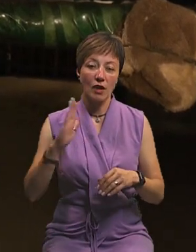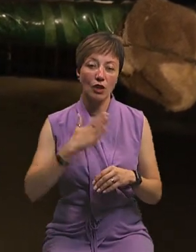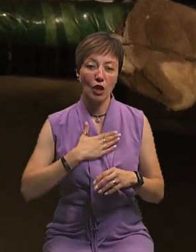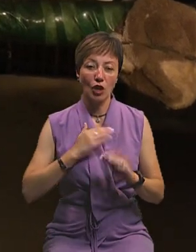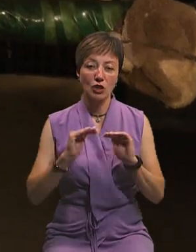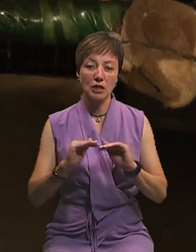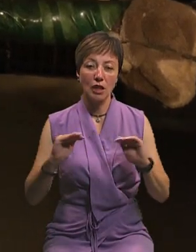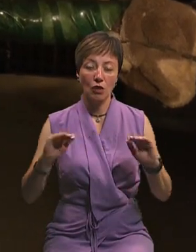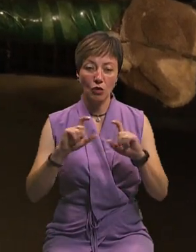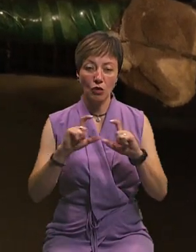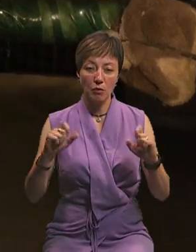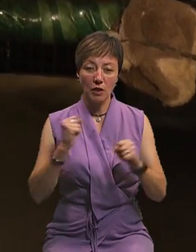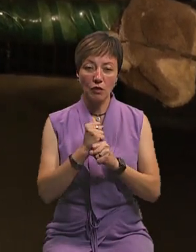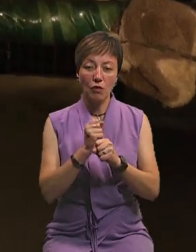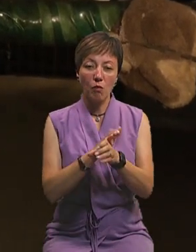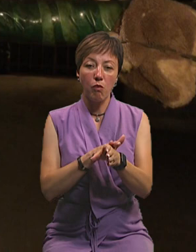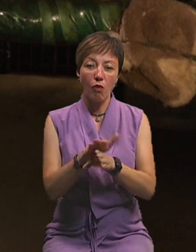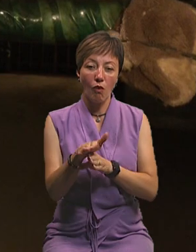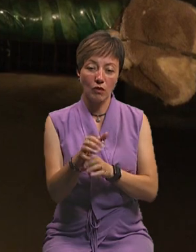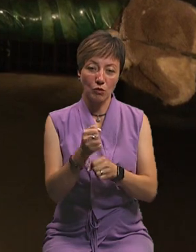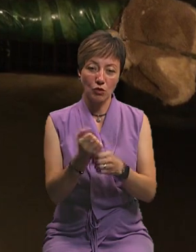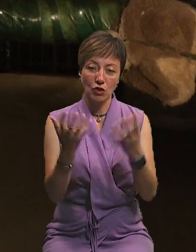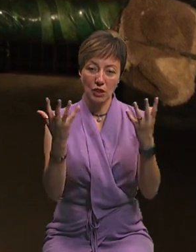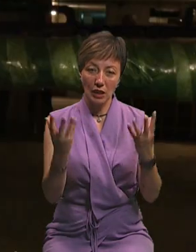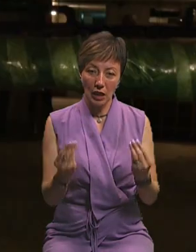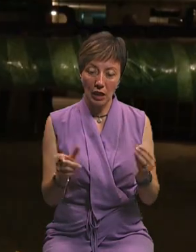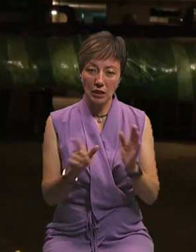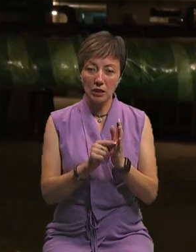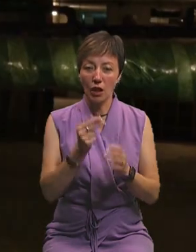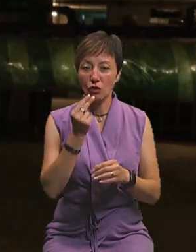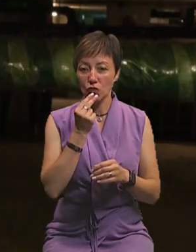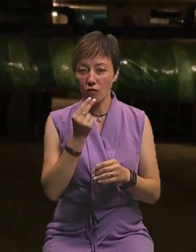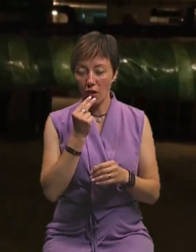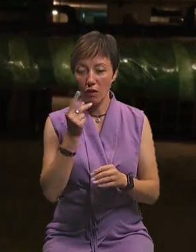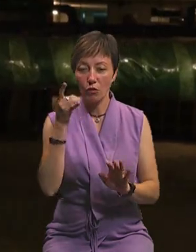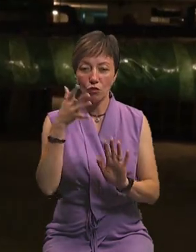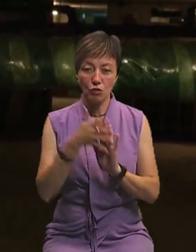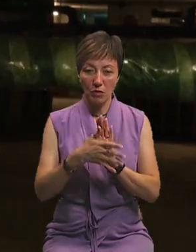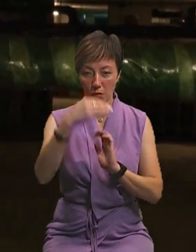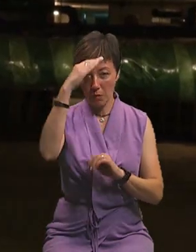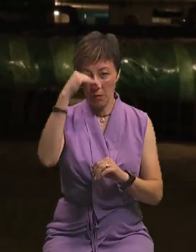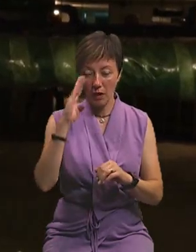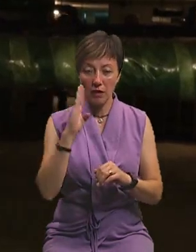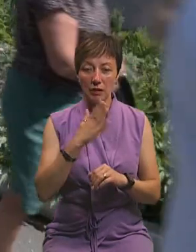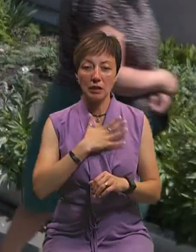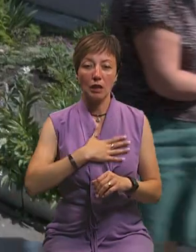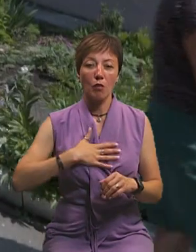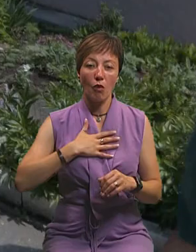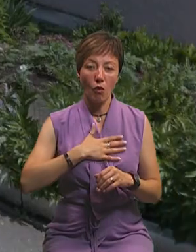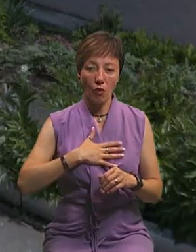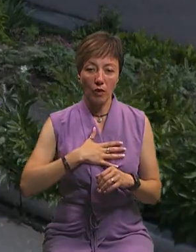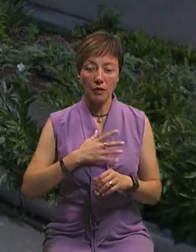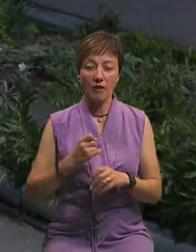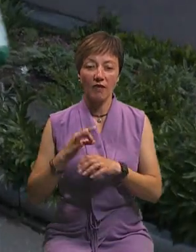6 садочки будуть працювати повноцінний робочий день з харчуванням зрозуміємо батьків ми розуміємо занепокоєння та